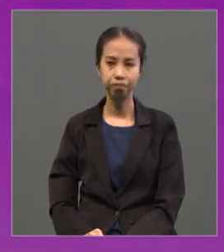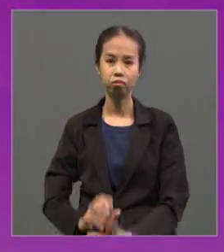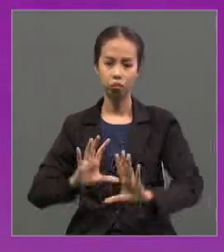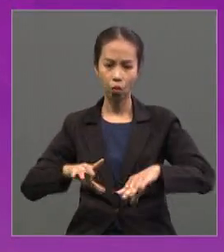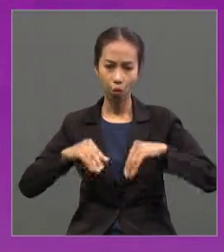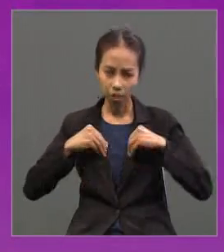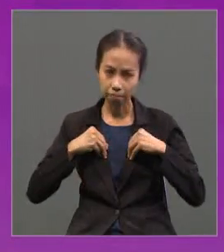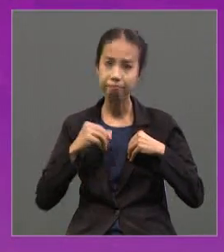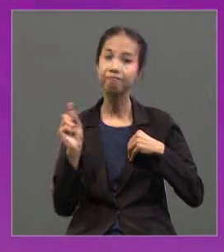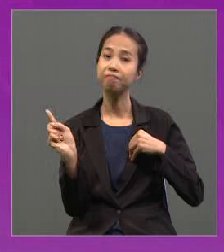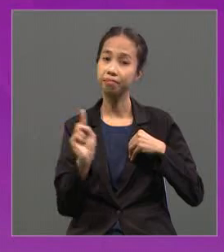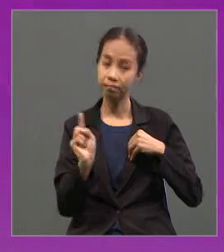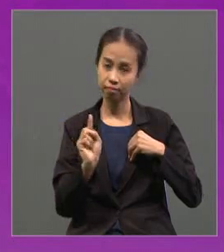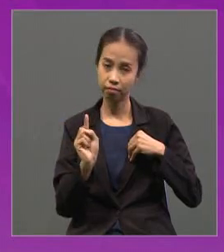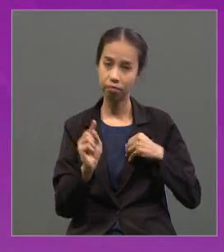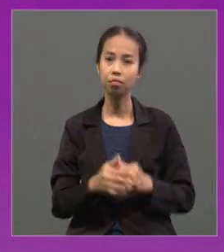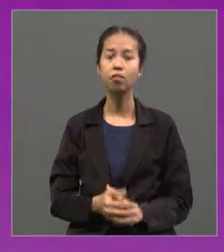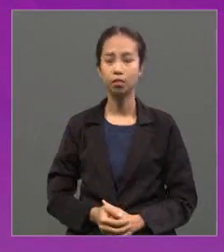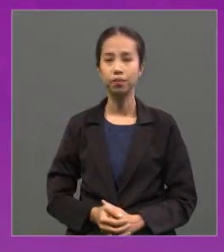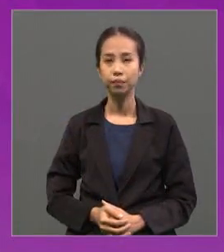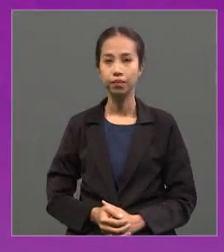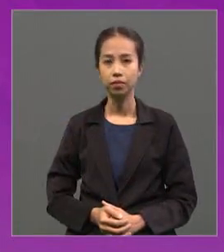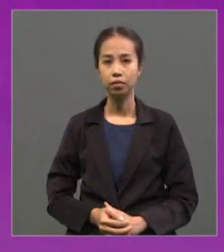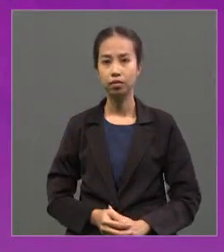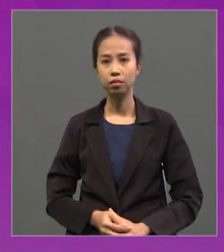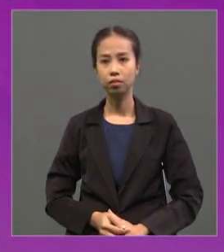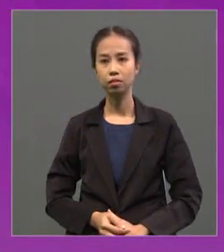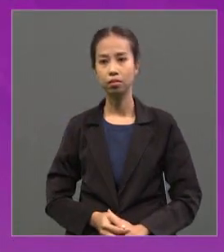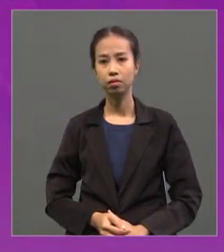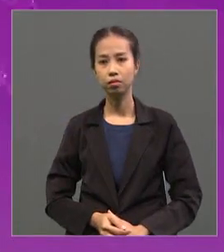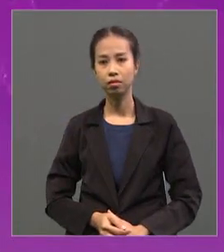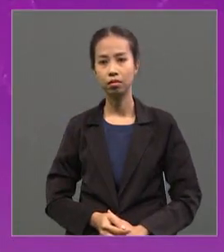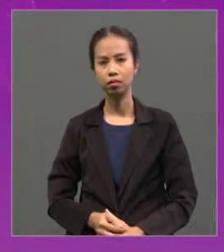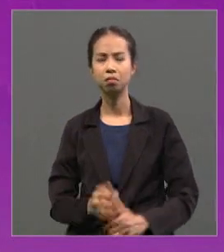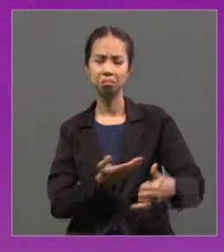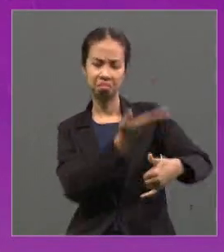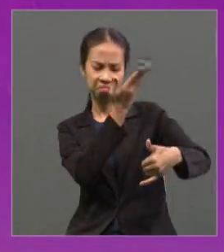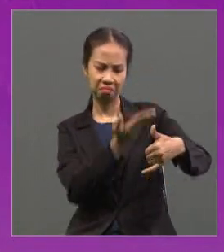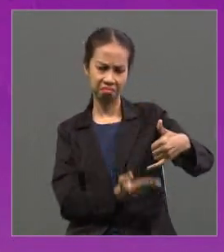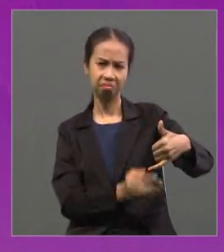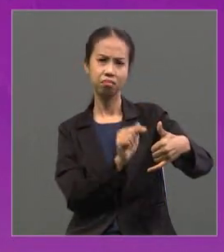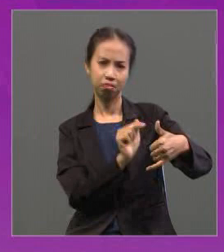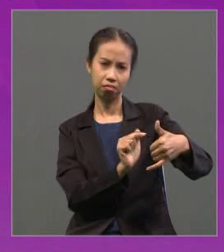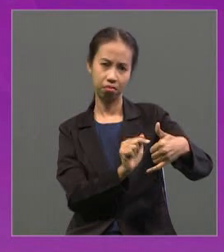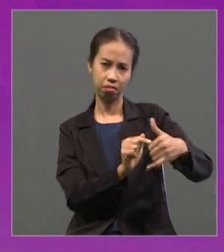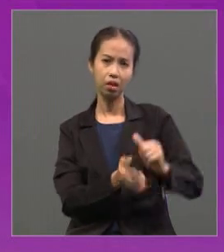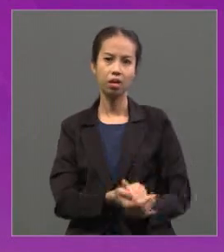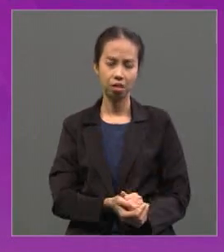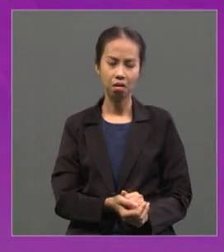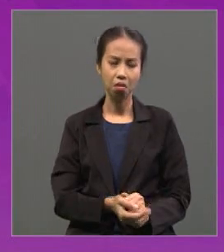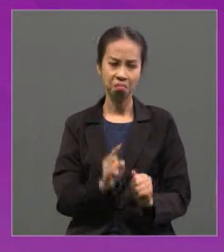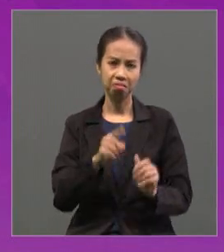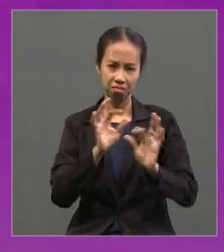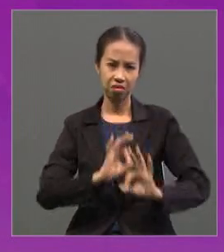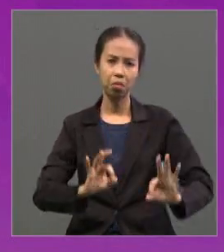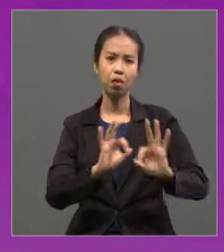างทีพื้นฐานบางทีในส่วนของสิ่งที่ทำให้คนคนนึงมายืนอยู่นะตรงนี้ได้อะแบ็คกรา